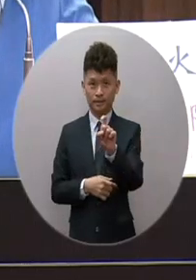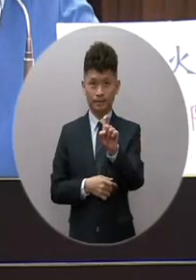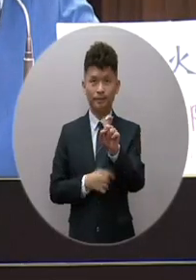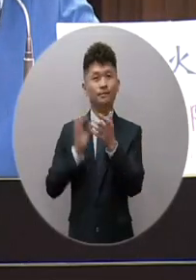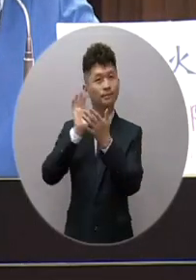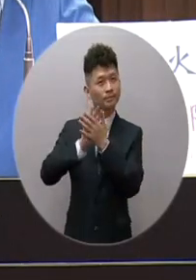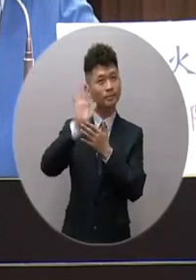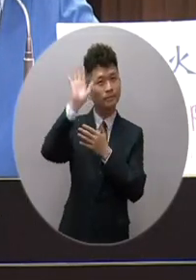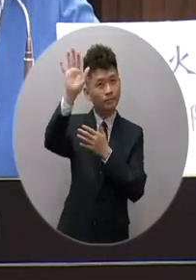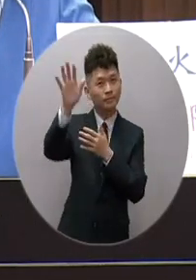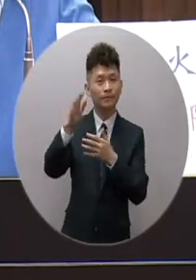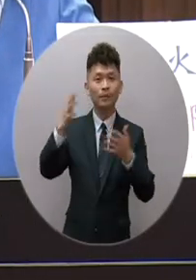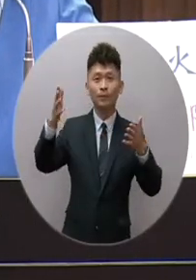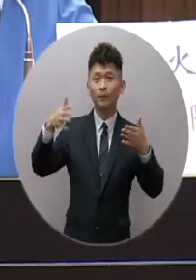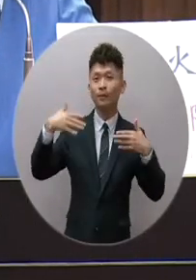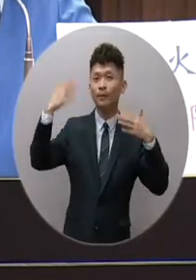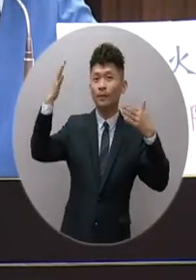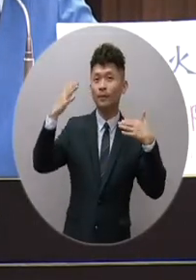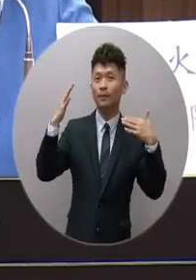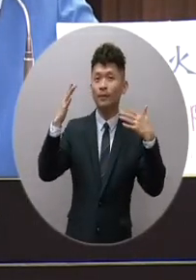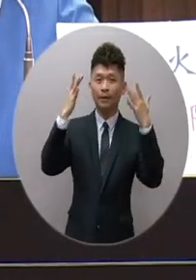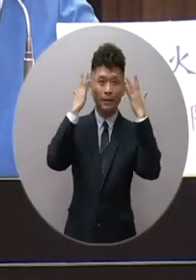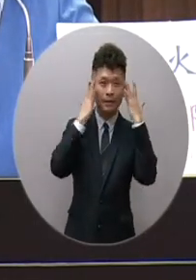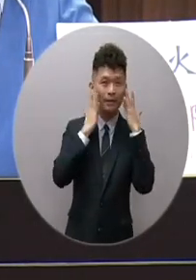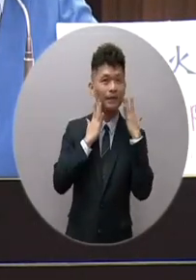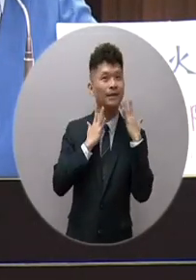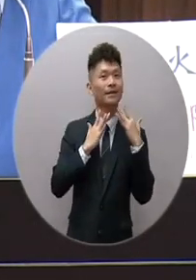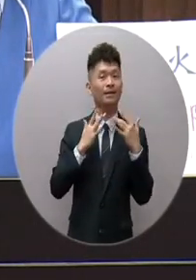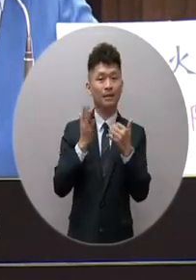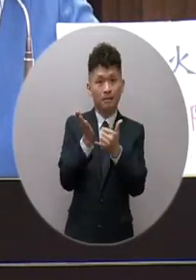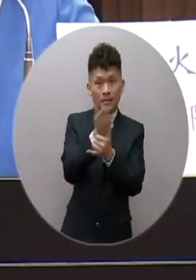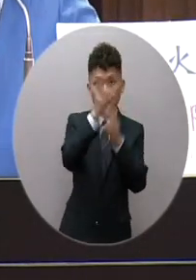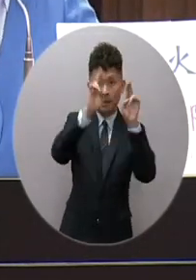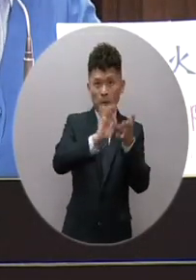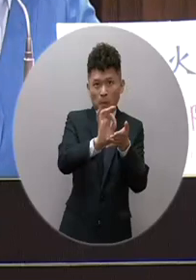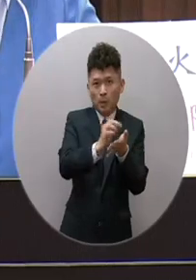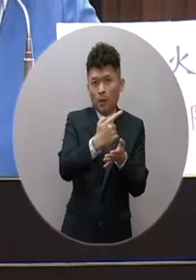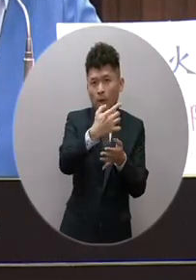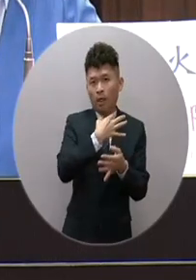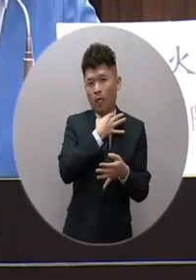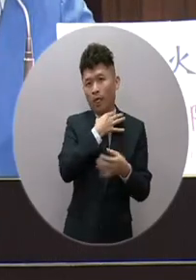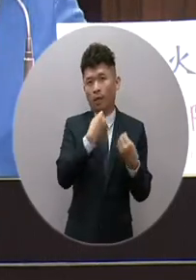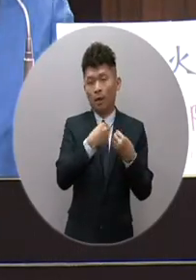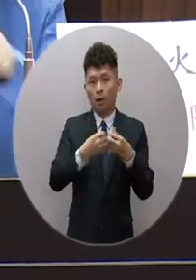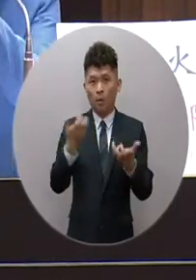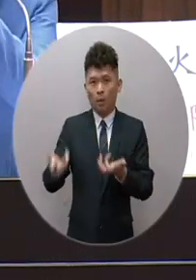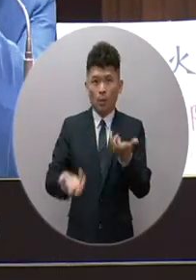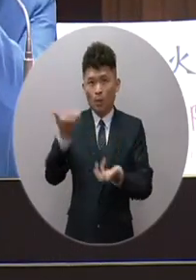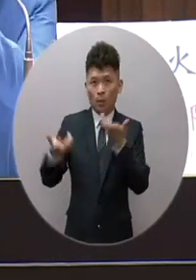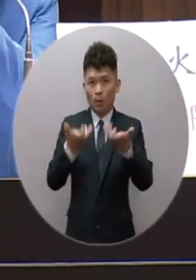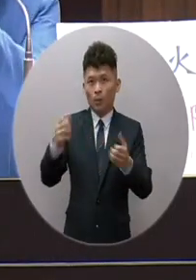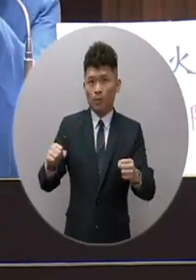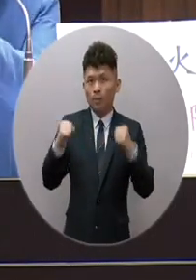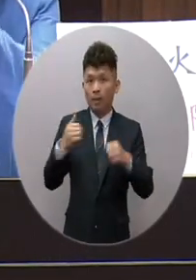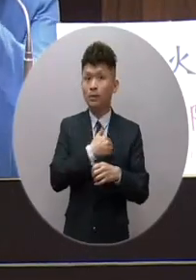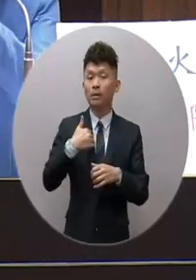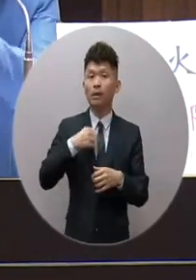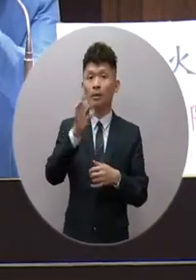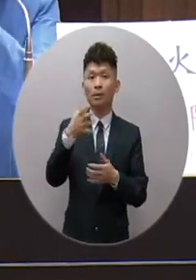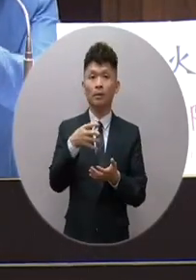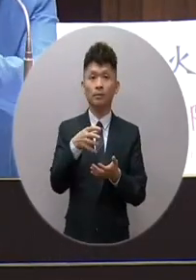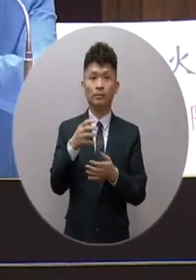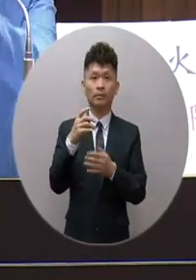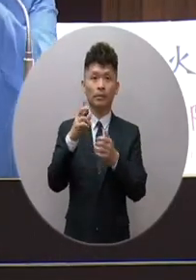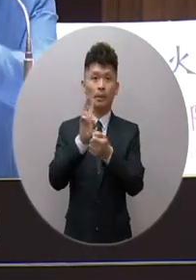到时候春天开始、夏天开始，北部用电吃紧，它是可以火力全开，因为十张执照，林